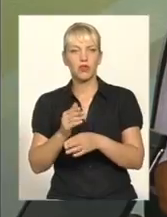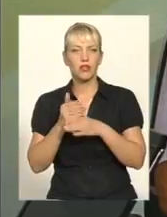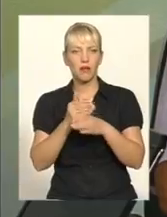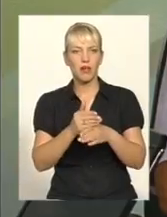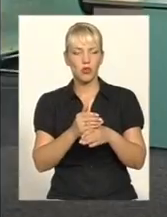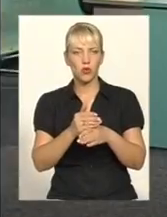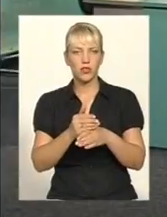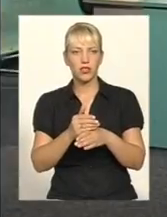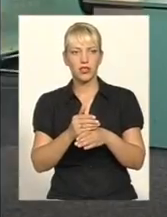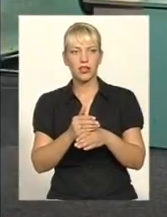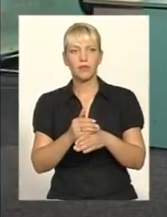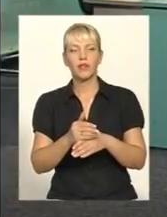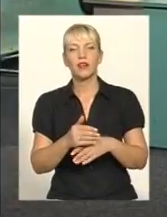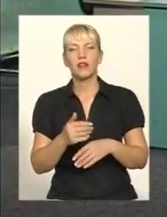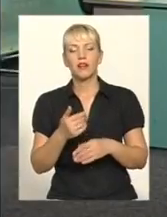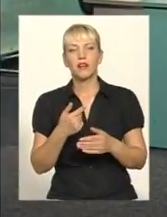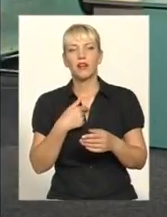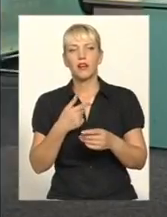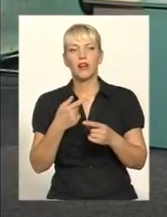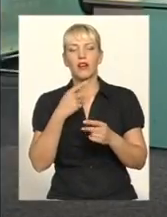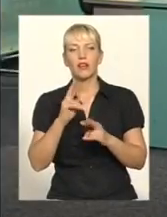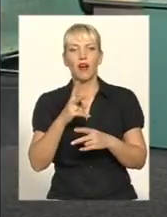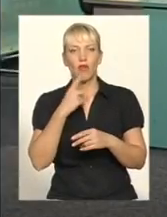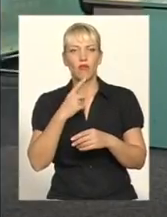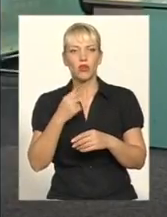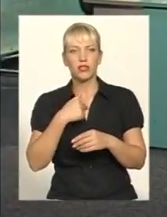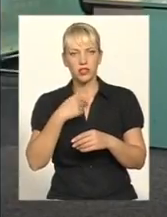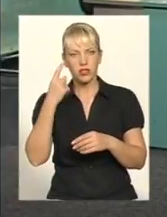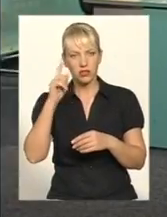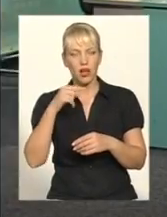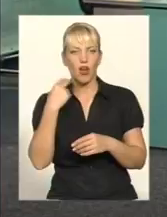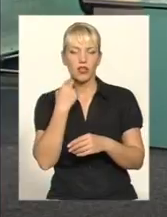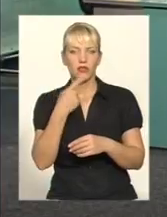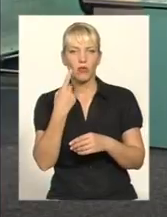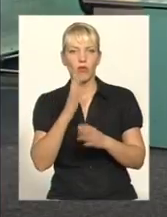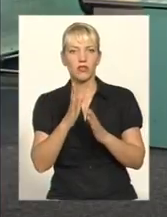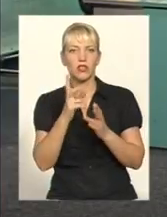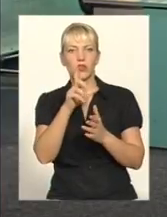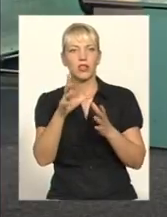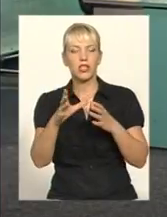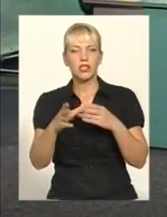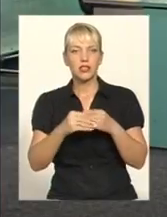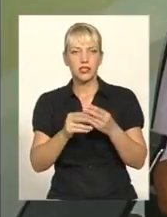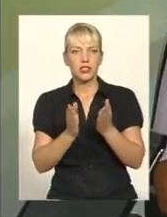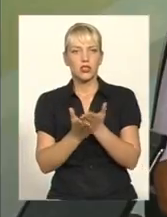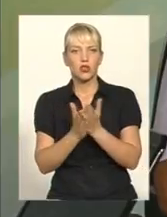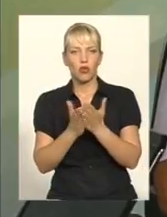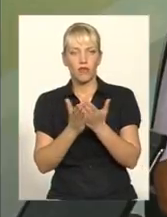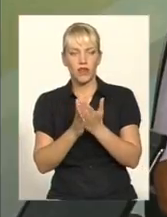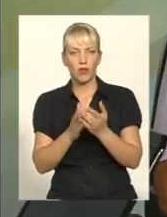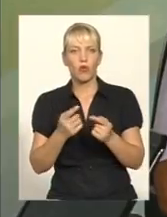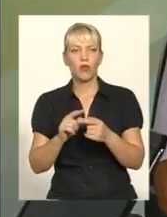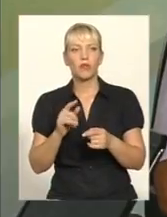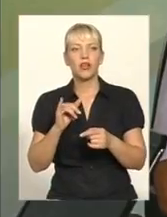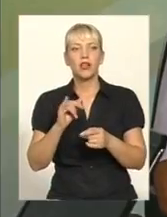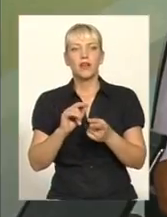навчання. Володію зі словником, так? Так. Маємо в резюме в кінцевому методики результаті. Методики навчання іноземної мови, власне, напевно, треба змінювати і